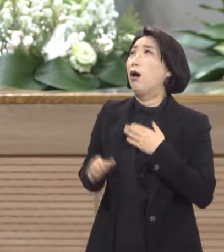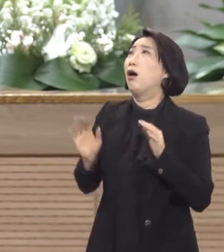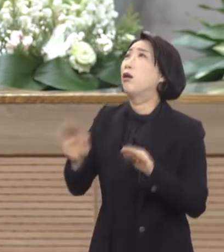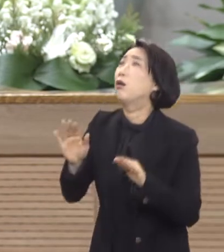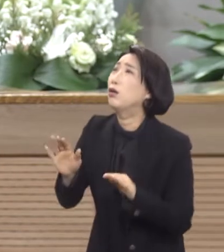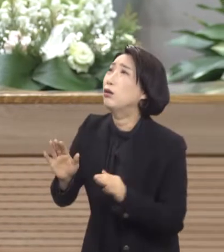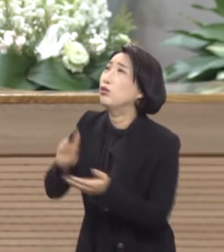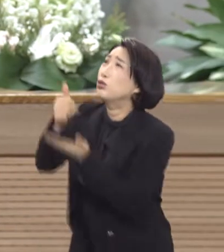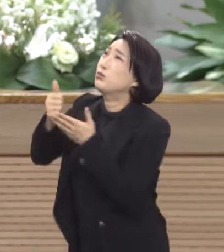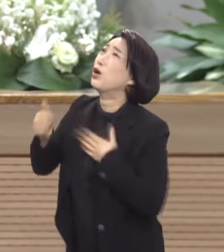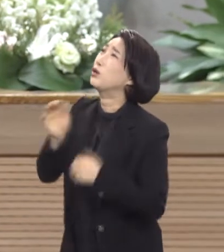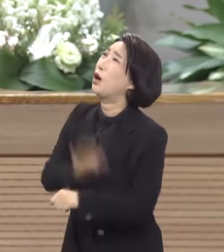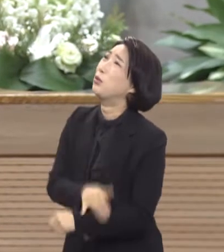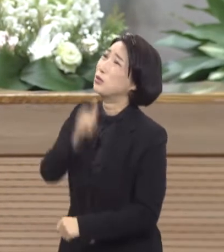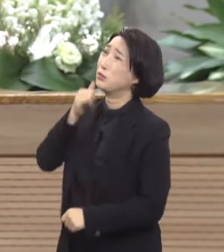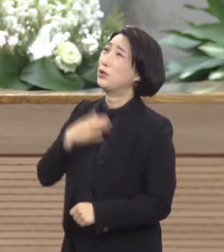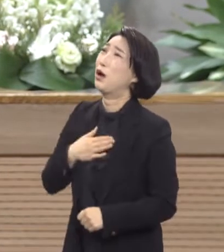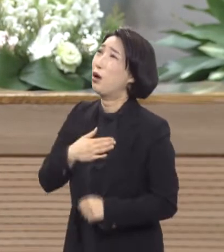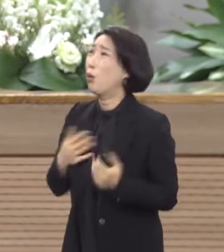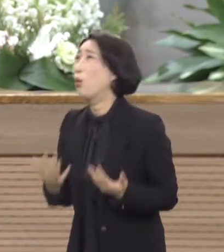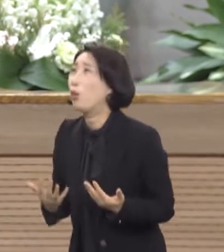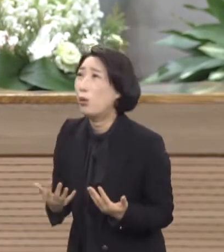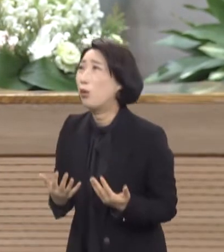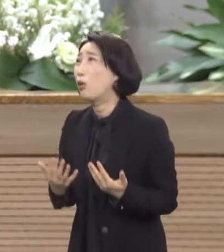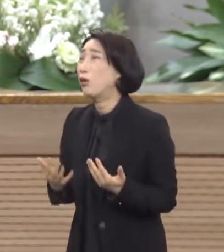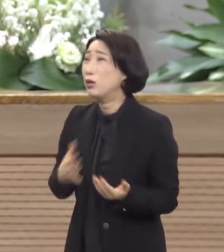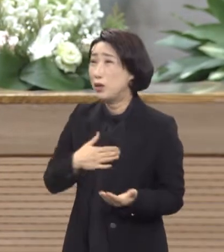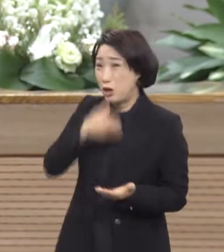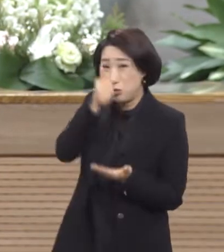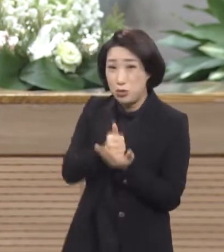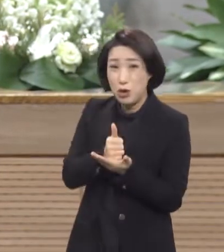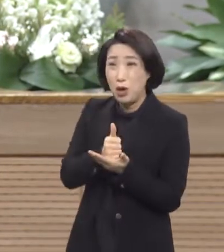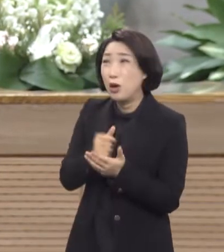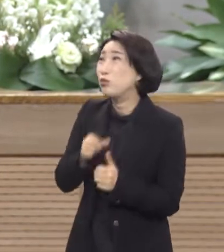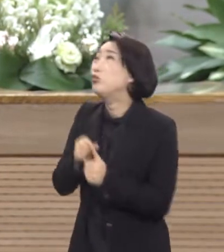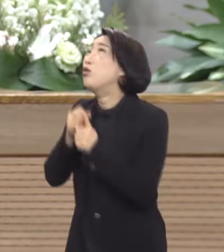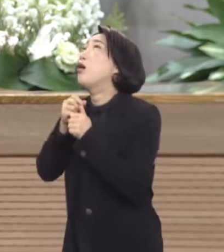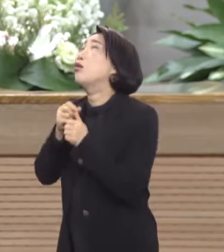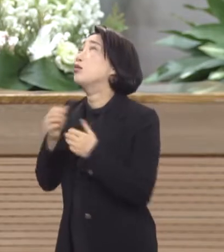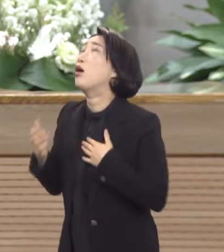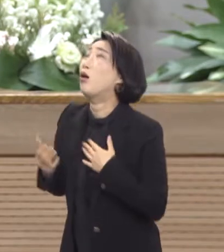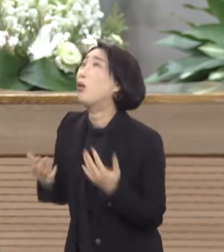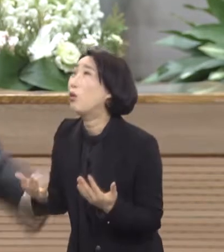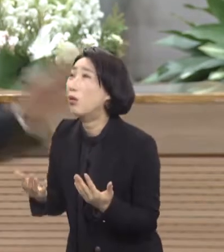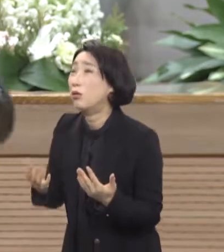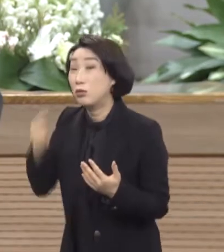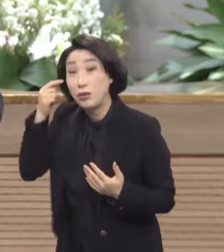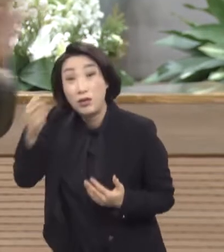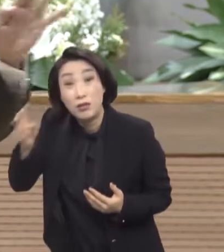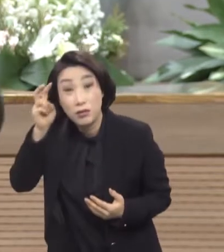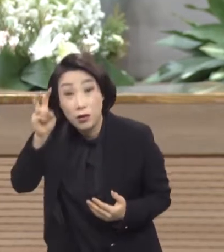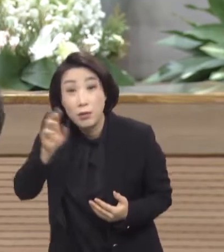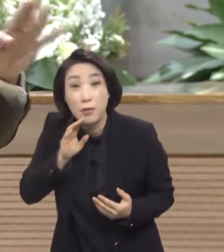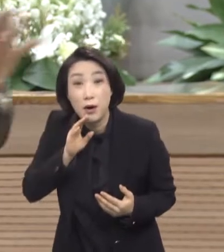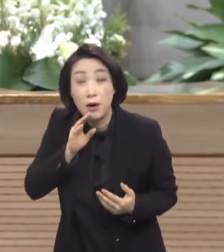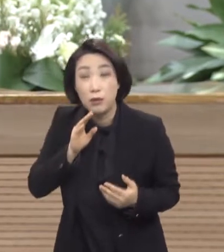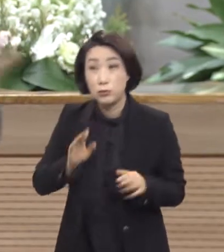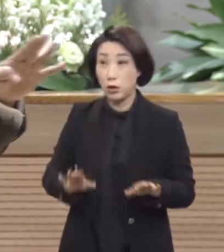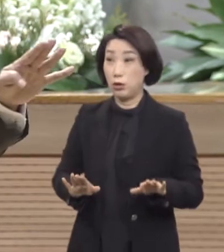주님 잘못했습니다, 어떻게 해야 이 죄에서 구원받겠습니까 할 텐데